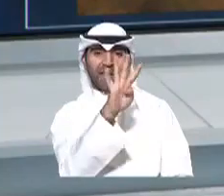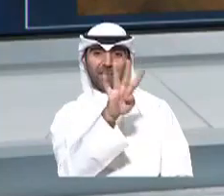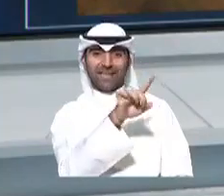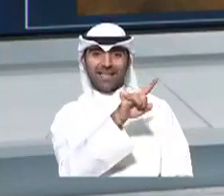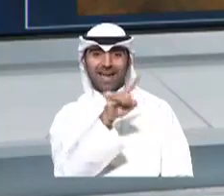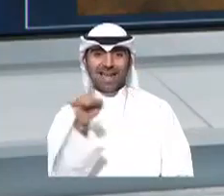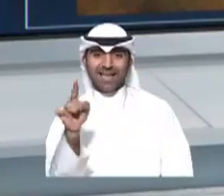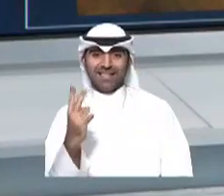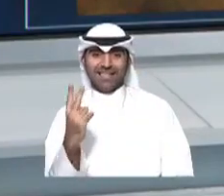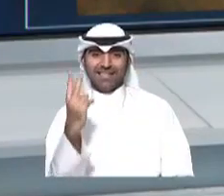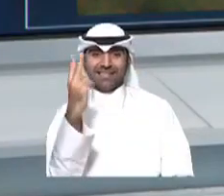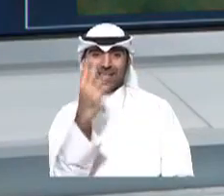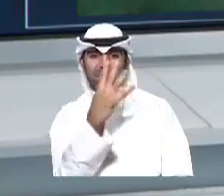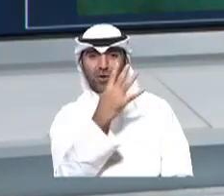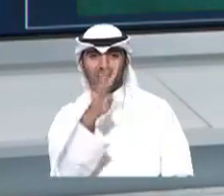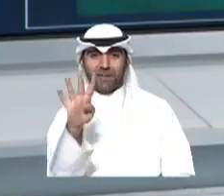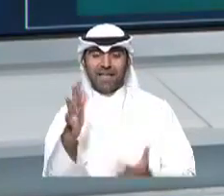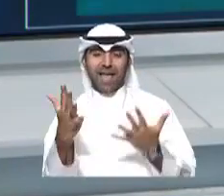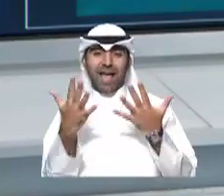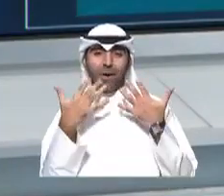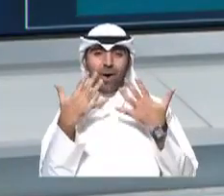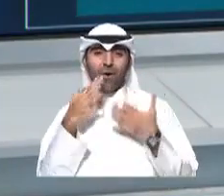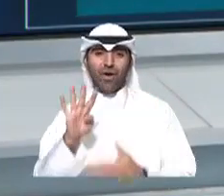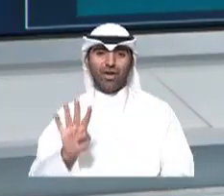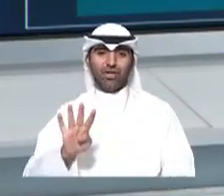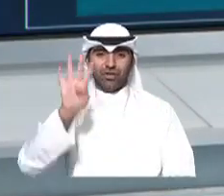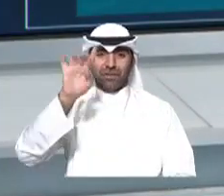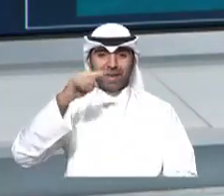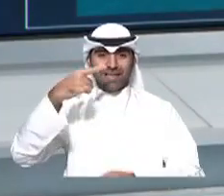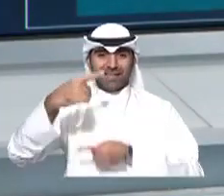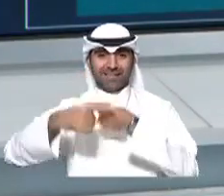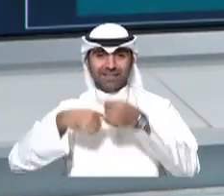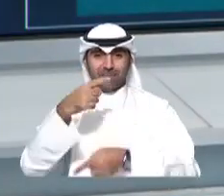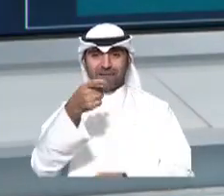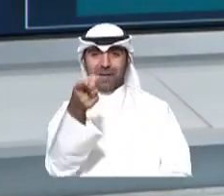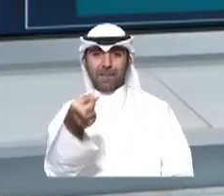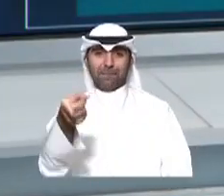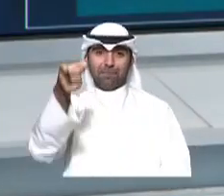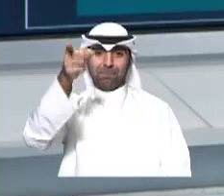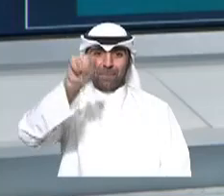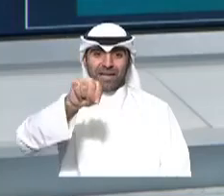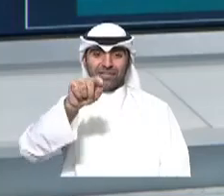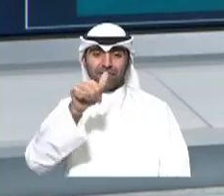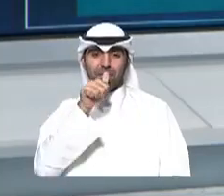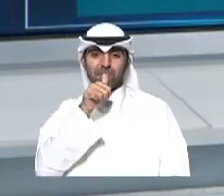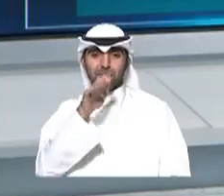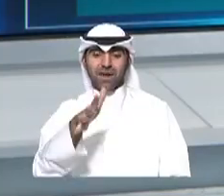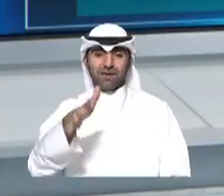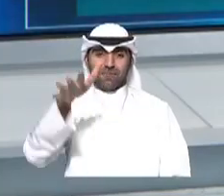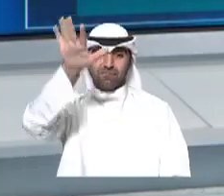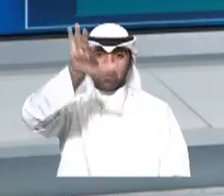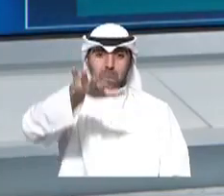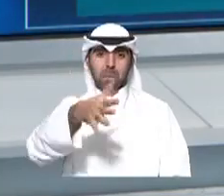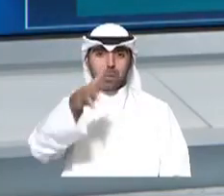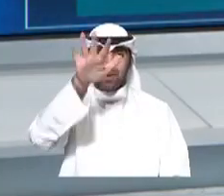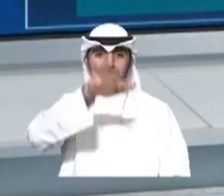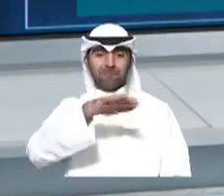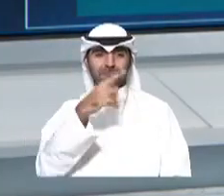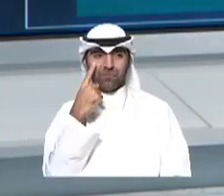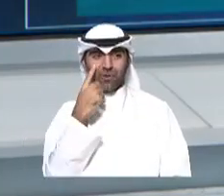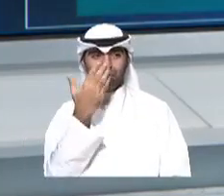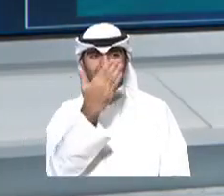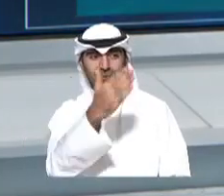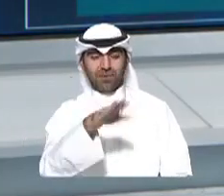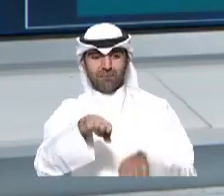الغربية معتدلة السرعة. الأجواء البحرية المتوقعة أعزائي المشاهدين خلال 24 ساعة القادمة بمشيئة الله: أجواء